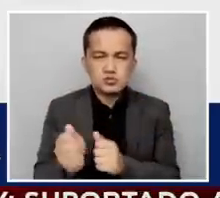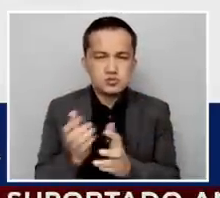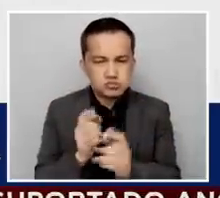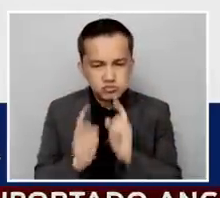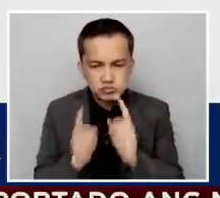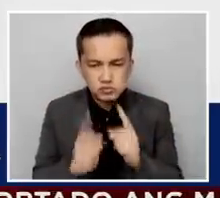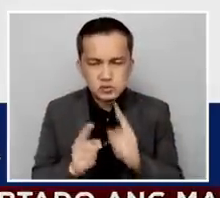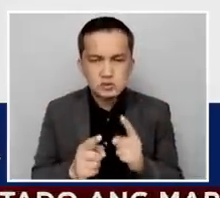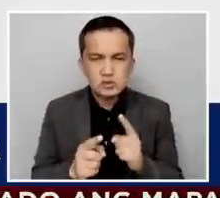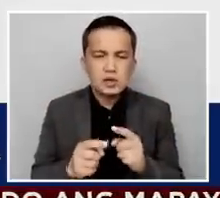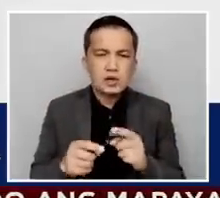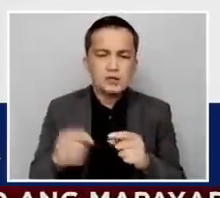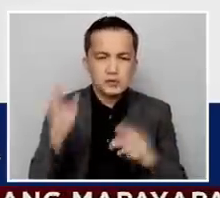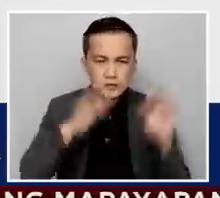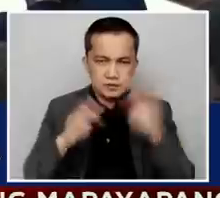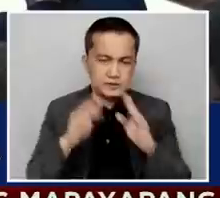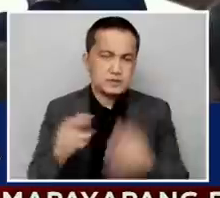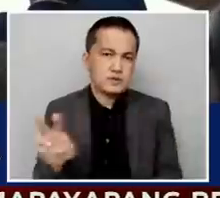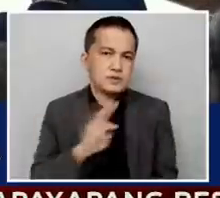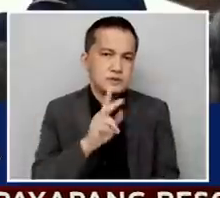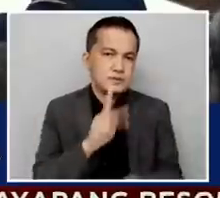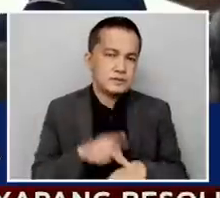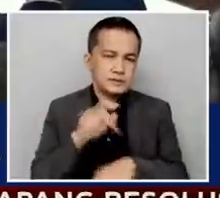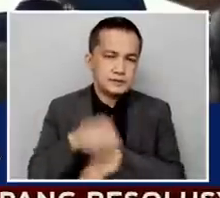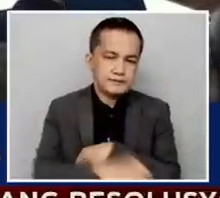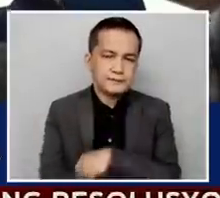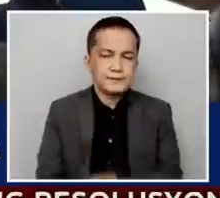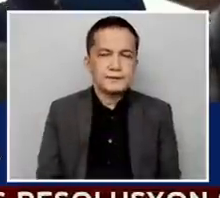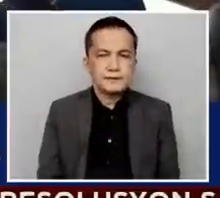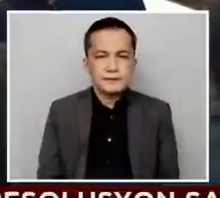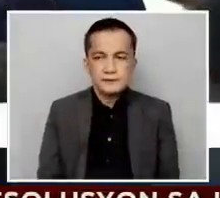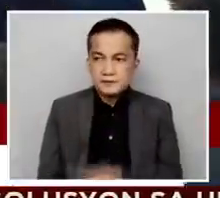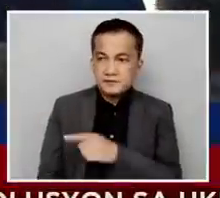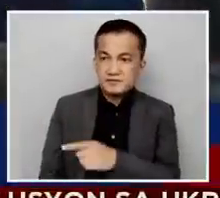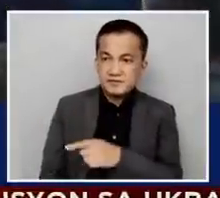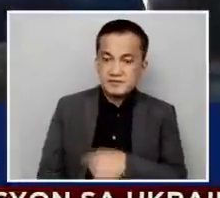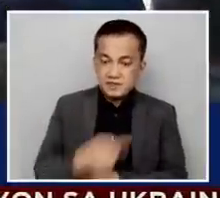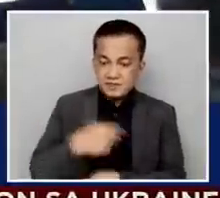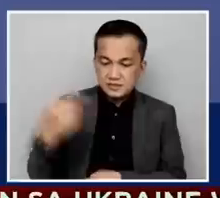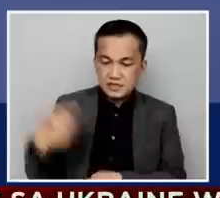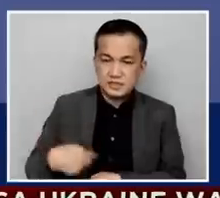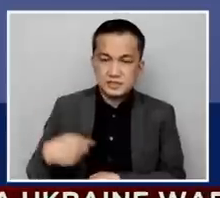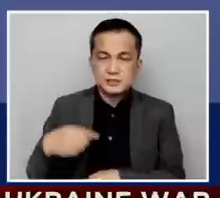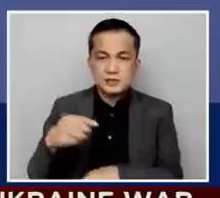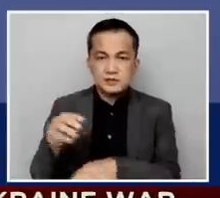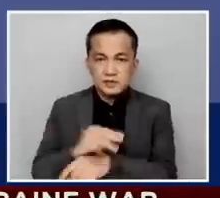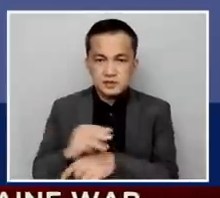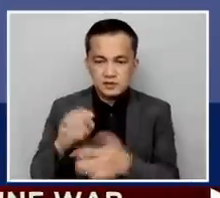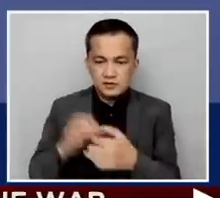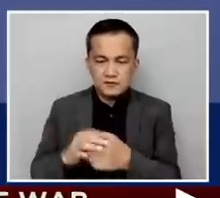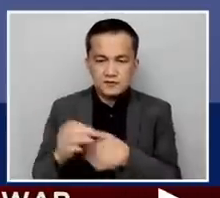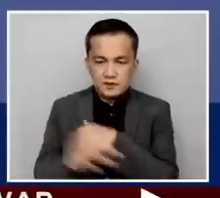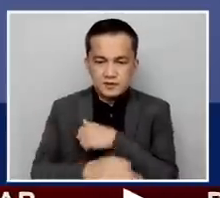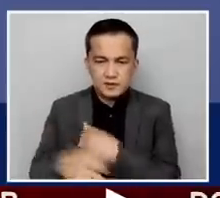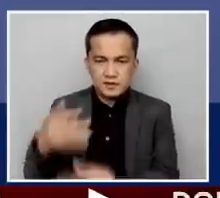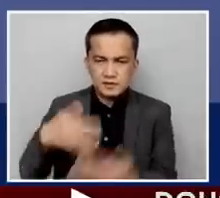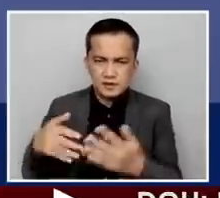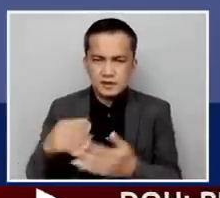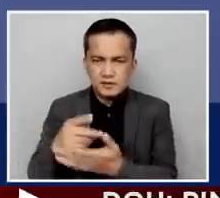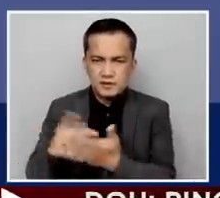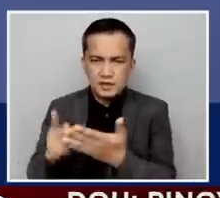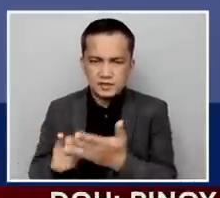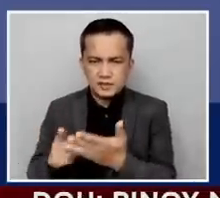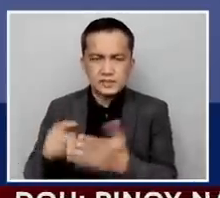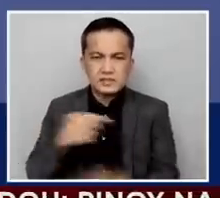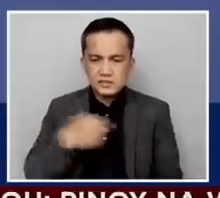dialogo ang sigalot sa West Philippine Sea. Giniit naman ng Chinese Ministry of Foreign Affairs na bahagi ng Nansha Islands ng China